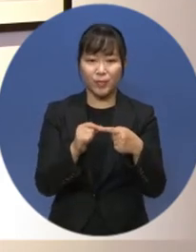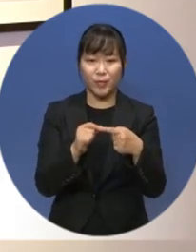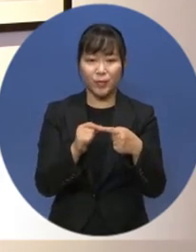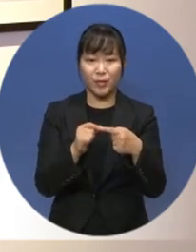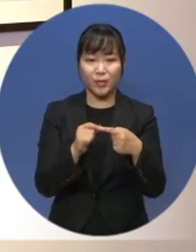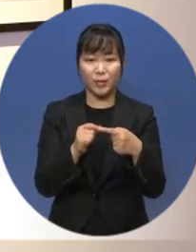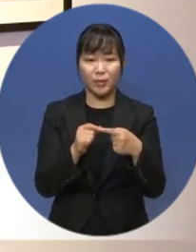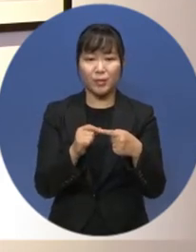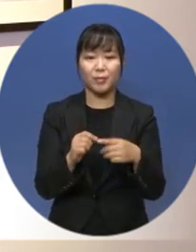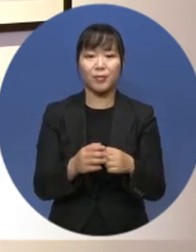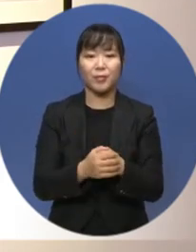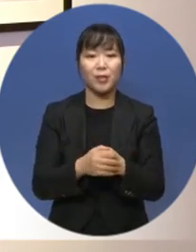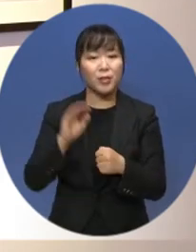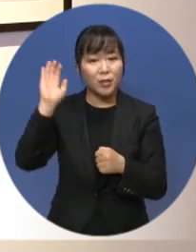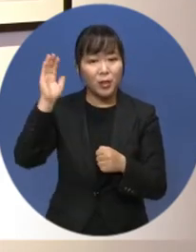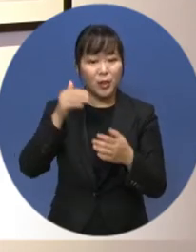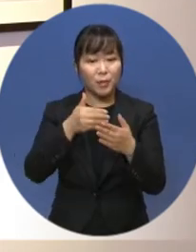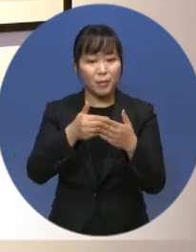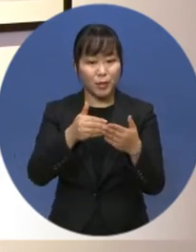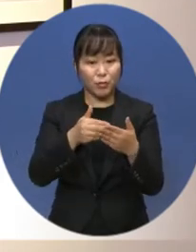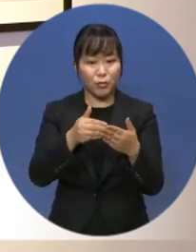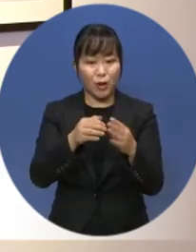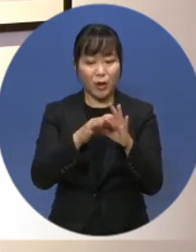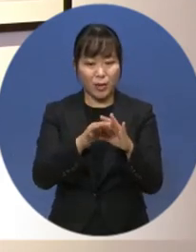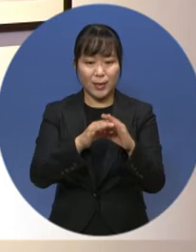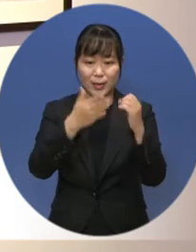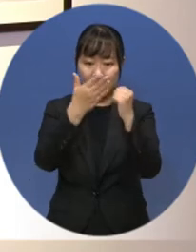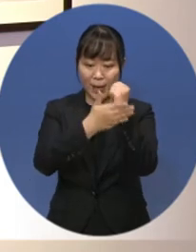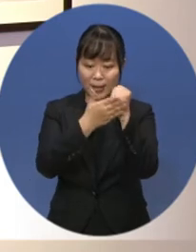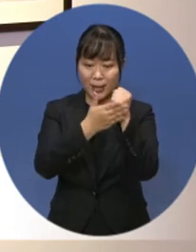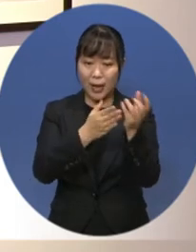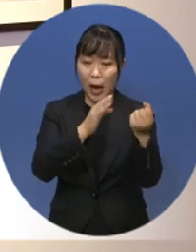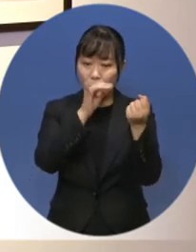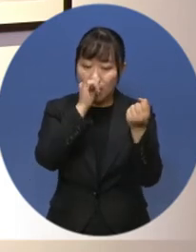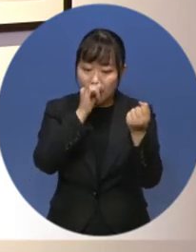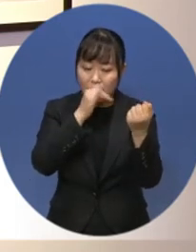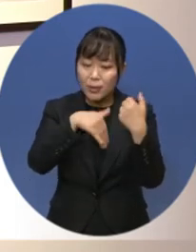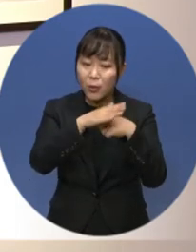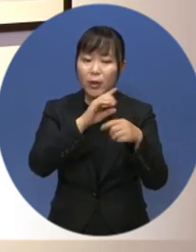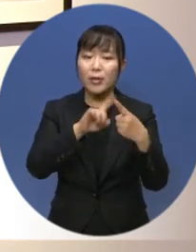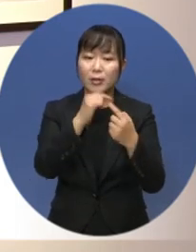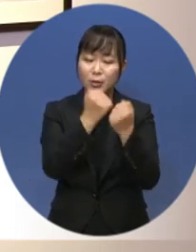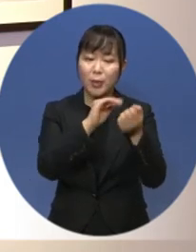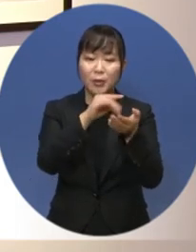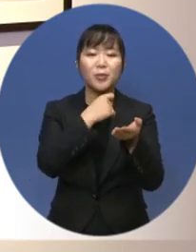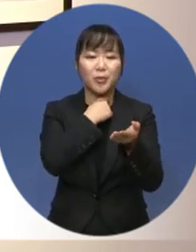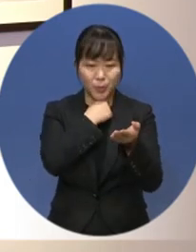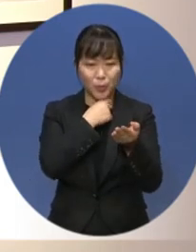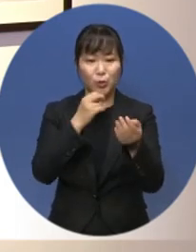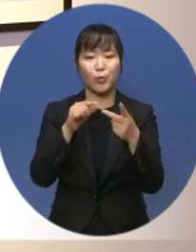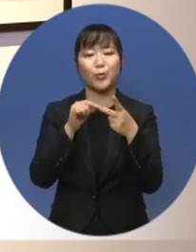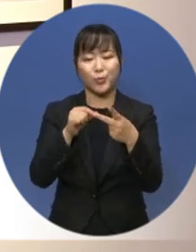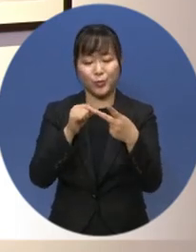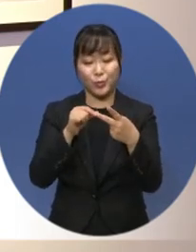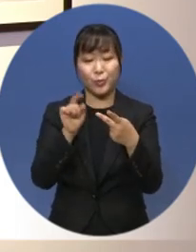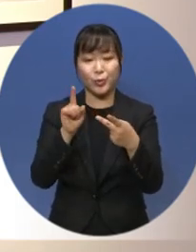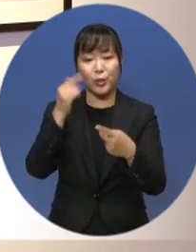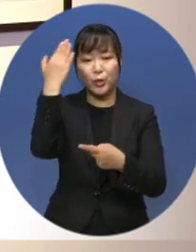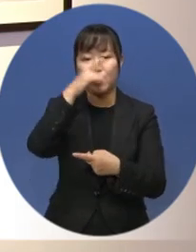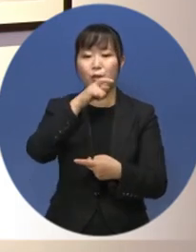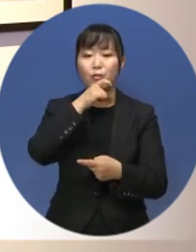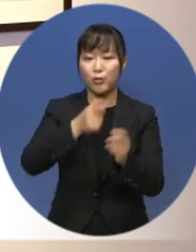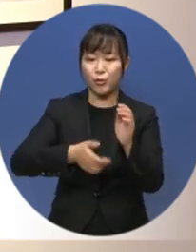번째는 그 현대 미술에 있어서 사진이 차지하는 비중에 대해서 말씀을 드리고 싶었고, 두 번째는